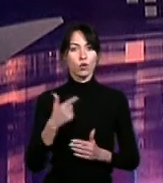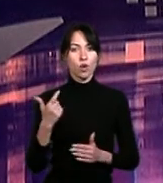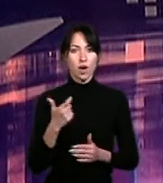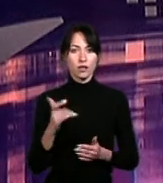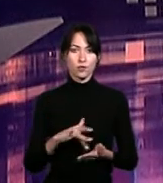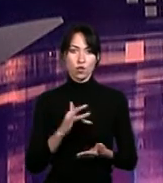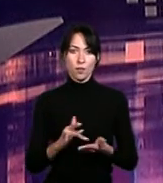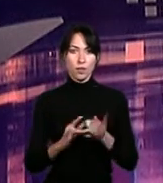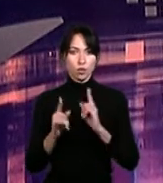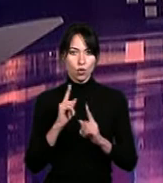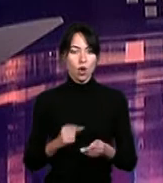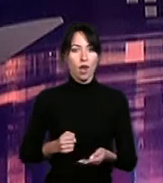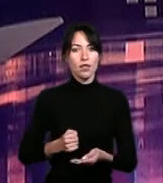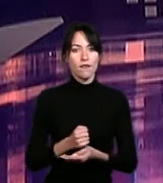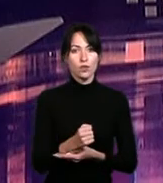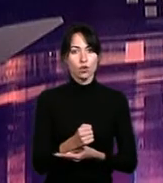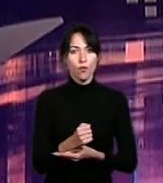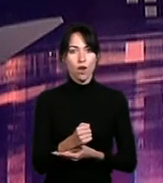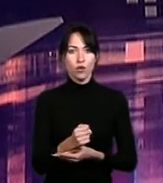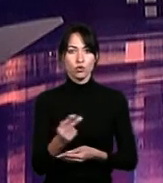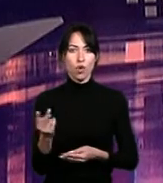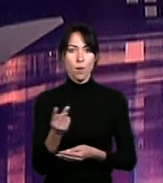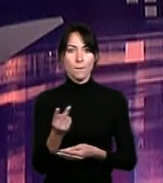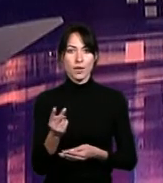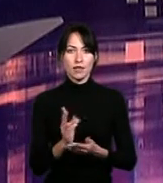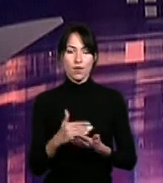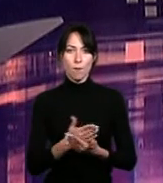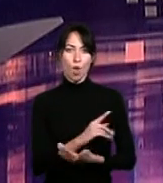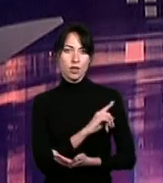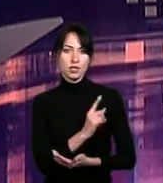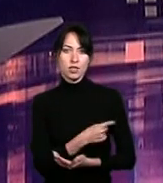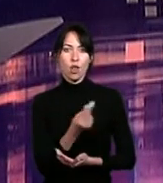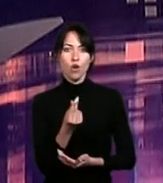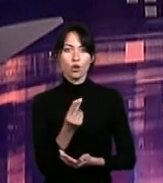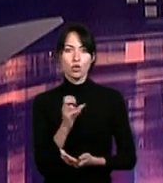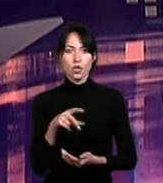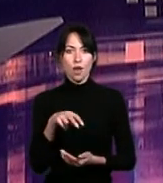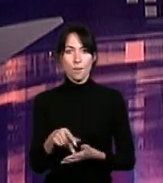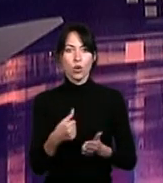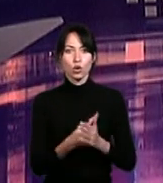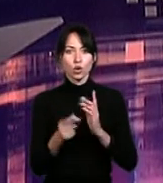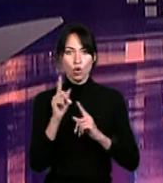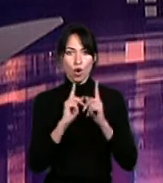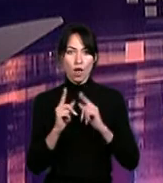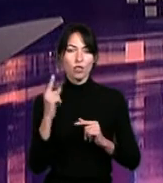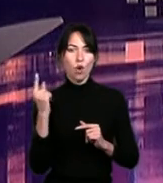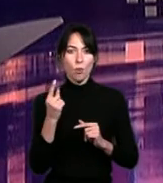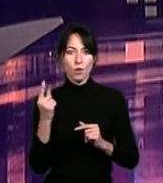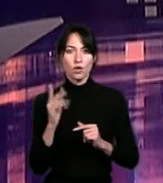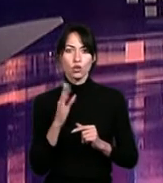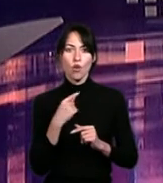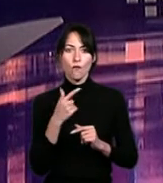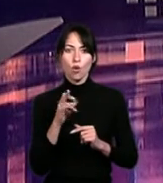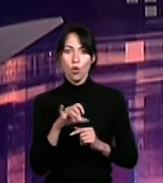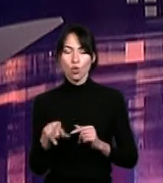Харківської міської ради висуваються обидві політсили. Грошей на похід до ради обласної у «Голосу»